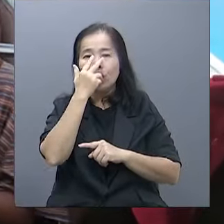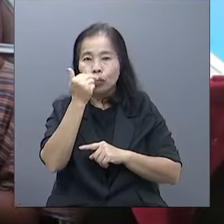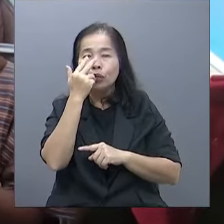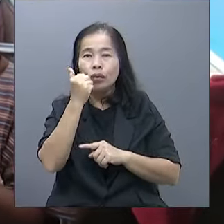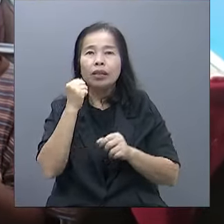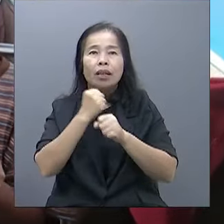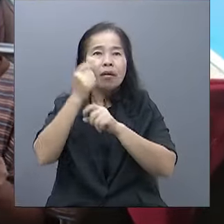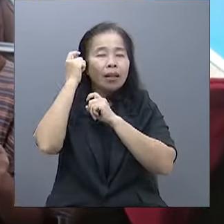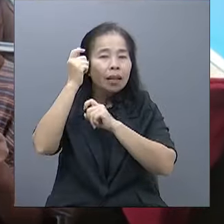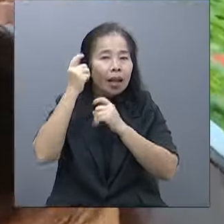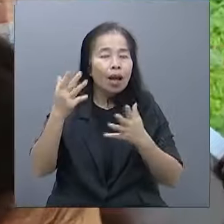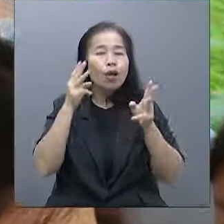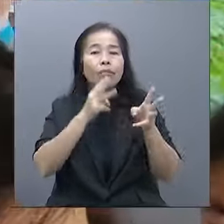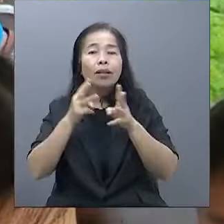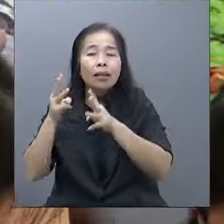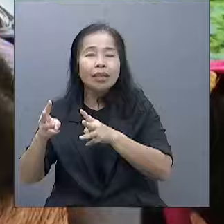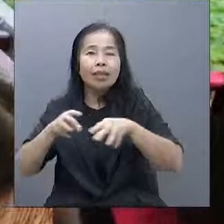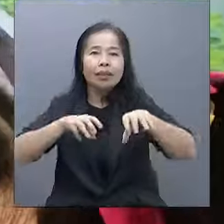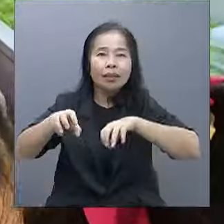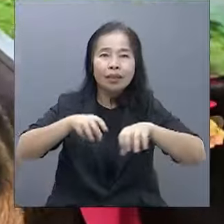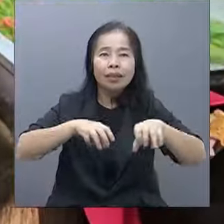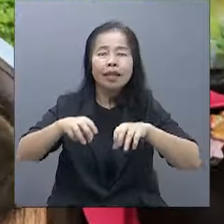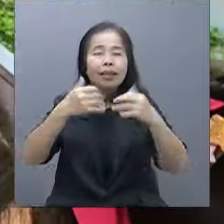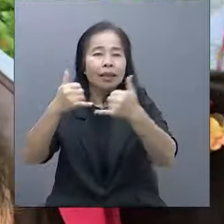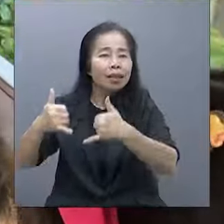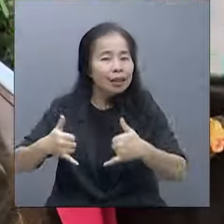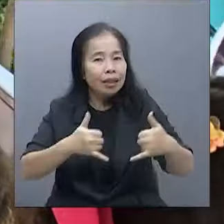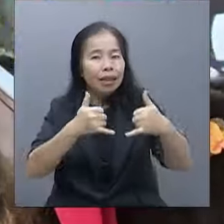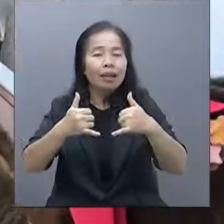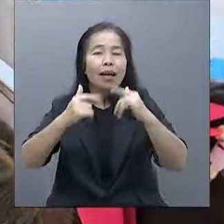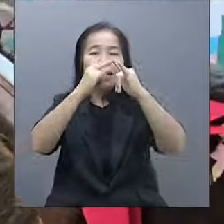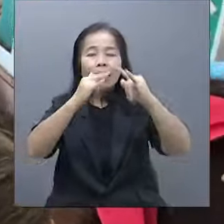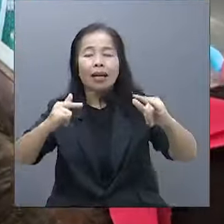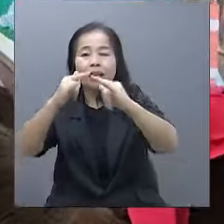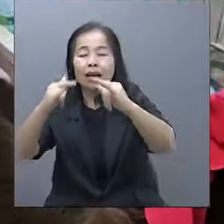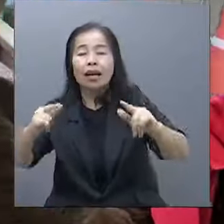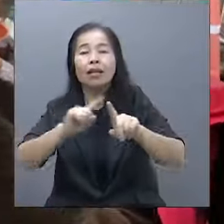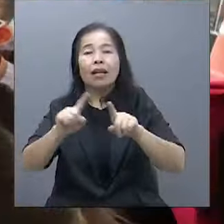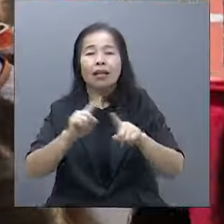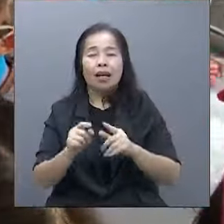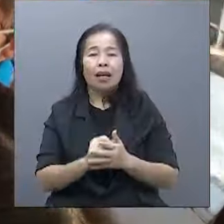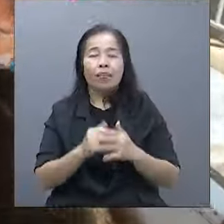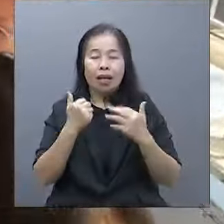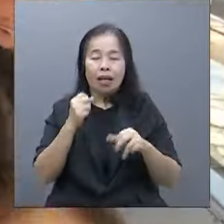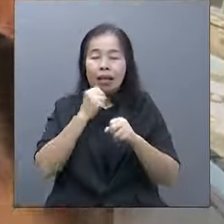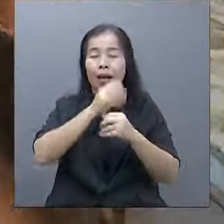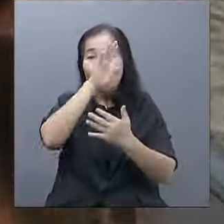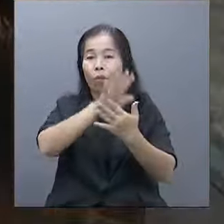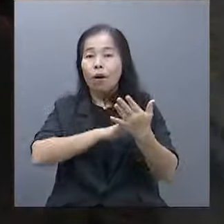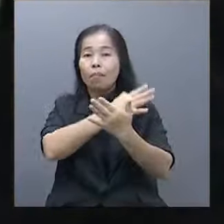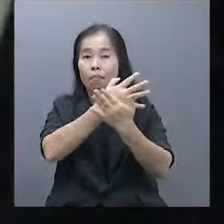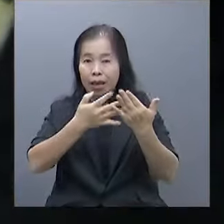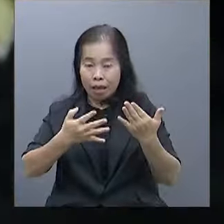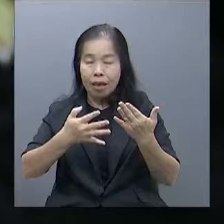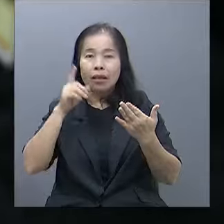ความเสี่ยงของกระบวนการการเล่นในพื้นที่แห่งนั้นที่จะต้องมีการวางแผนดังนั้นการวางแผนนะครับนอกจากแผนการเรียนรู้แผน